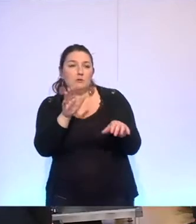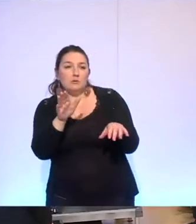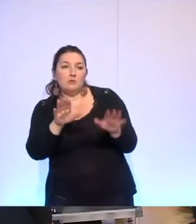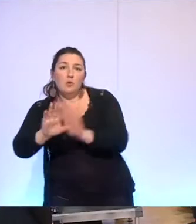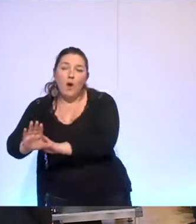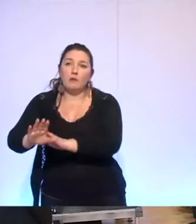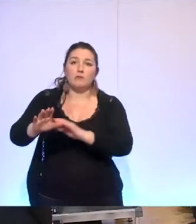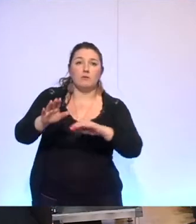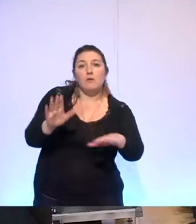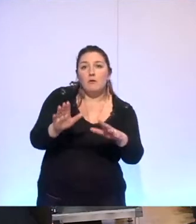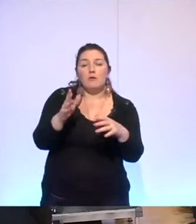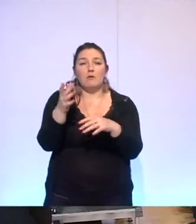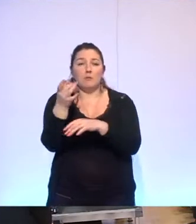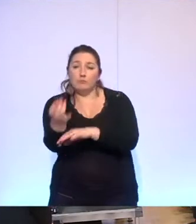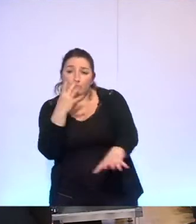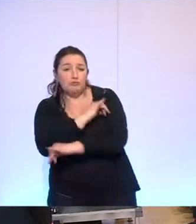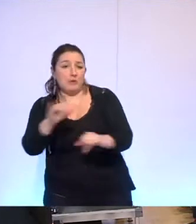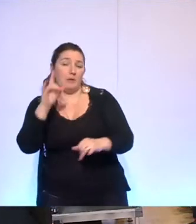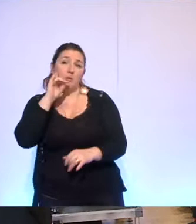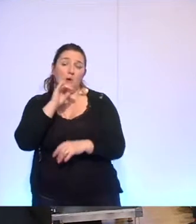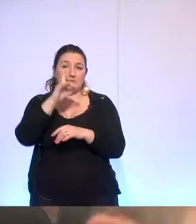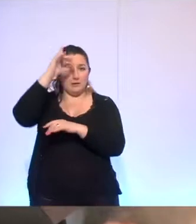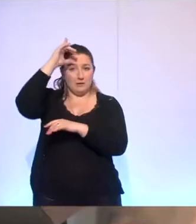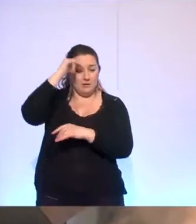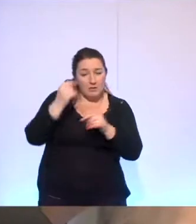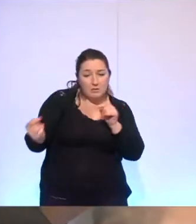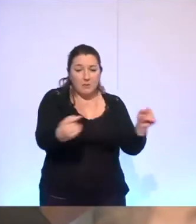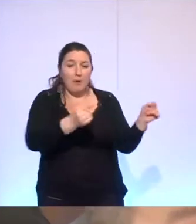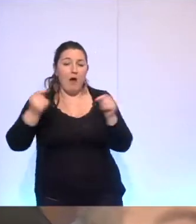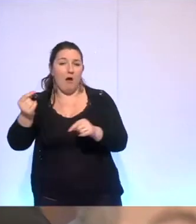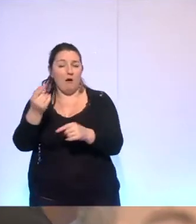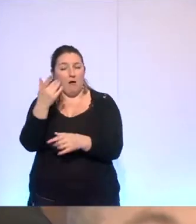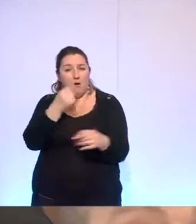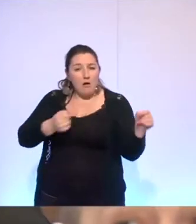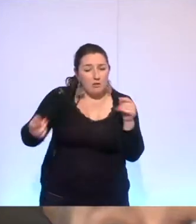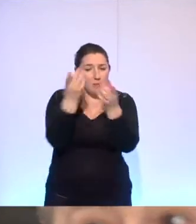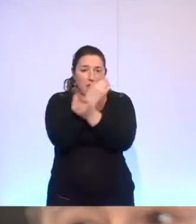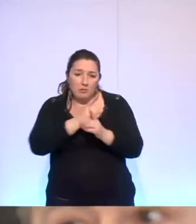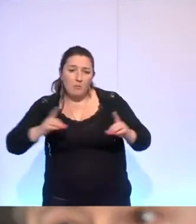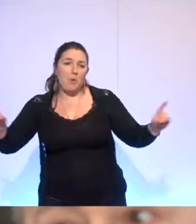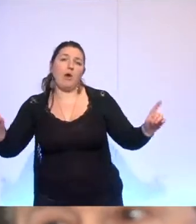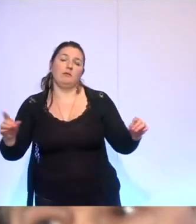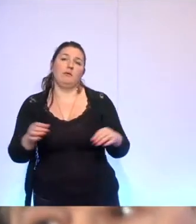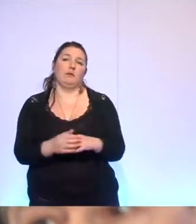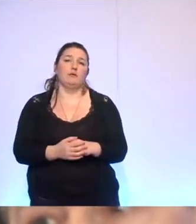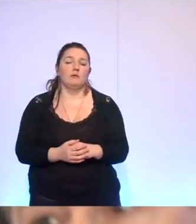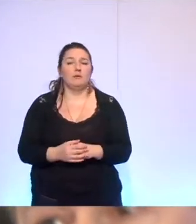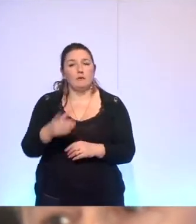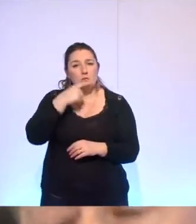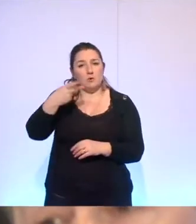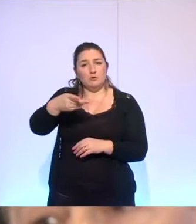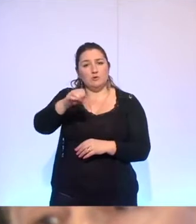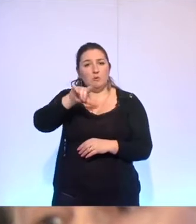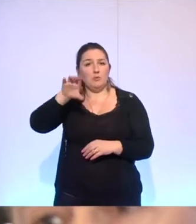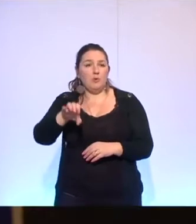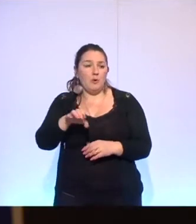débat démocratique et républicain, loin des extrêmes et des outrances. Monsieur Piolle, ce que je souhaite et